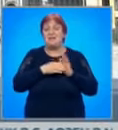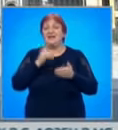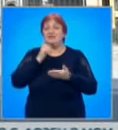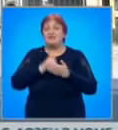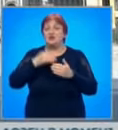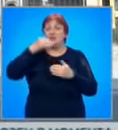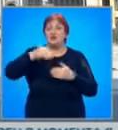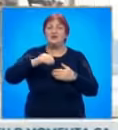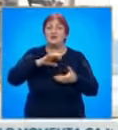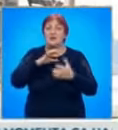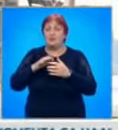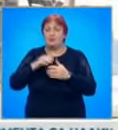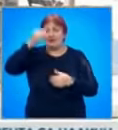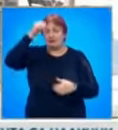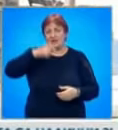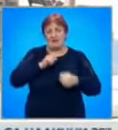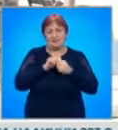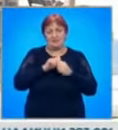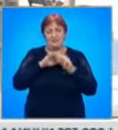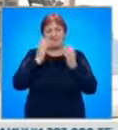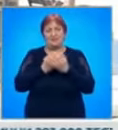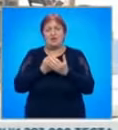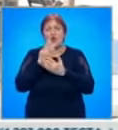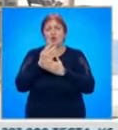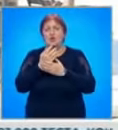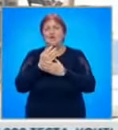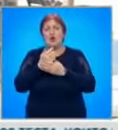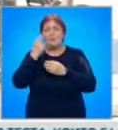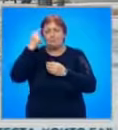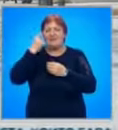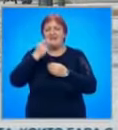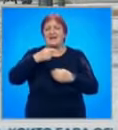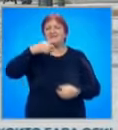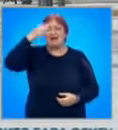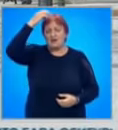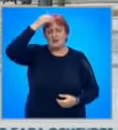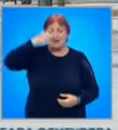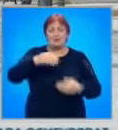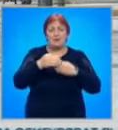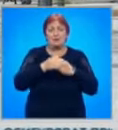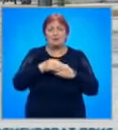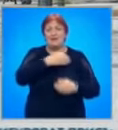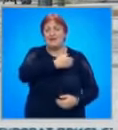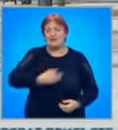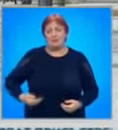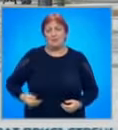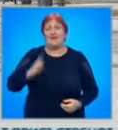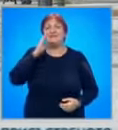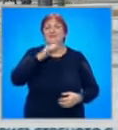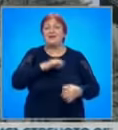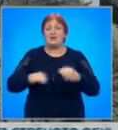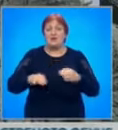външната политика на България е да се създаде изцяло нов имидж на страната, в това число и по отношение на Република Северна